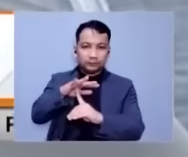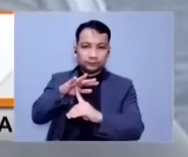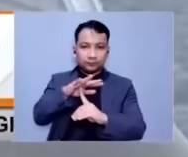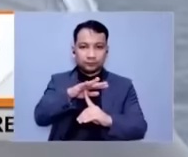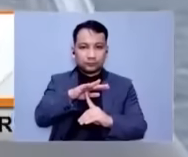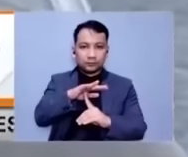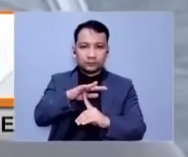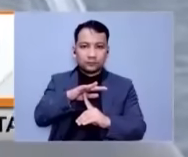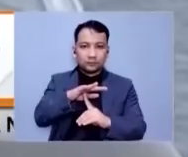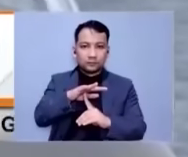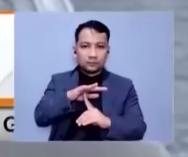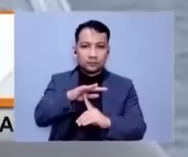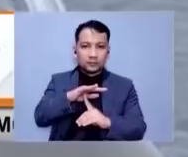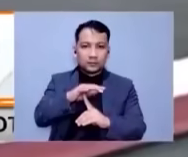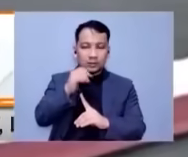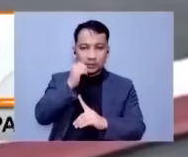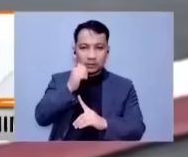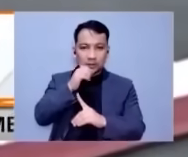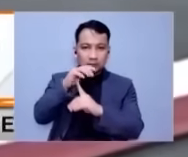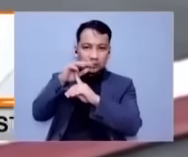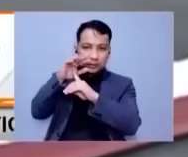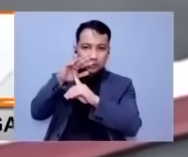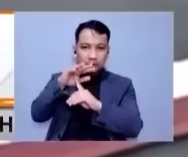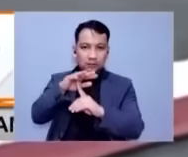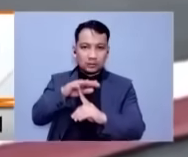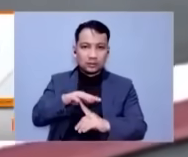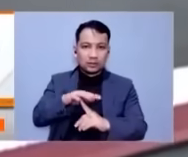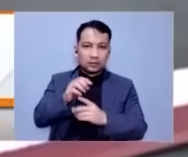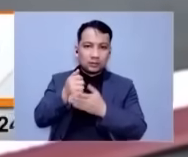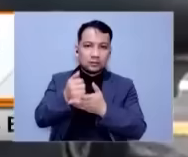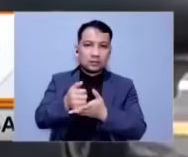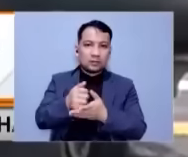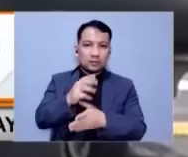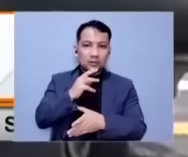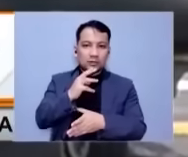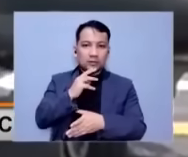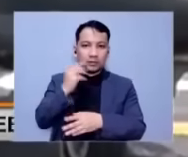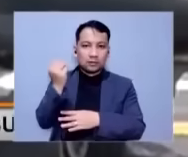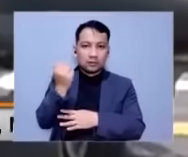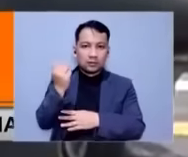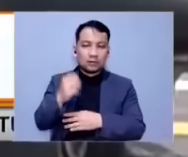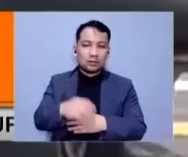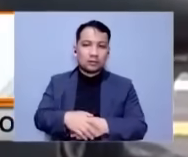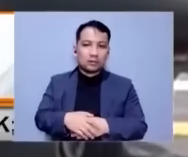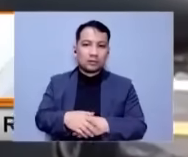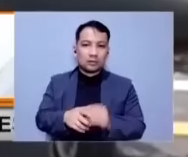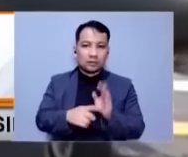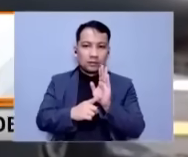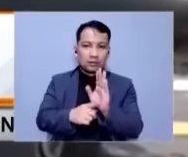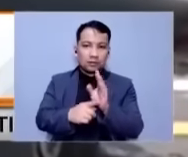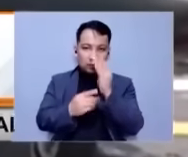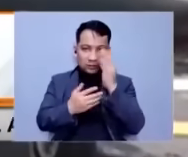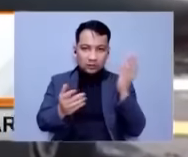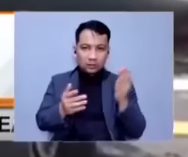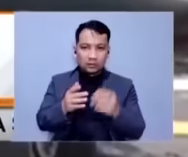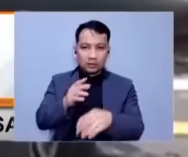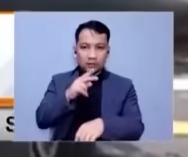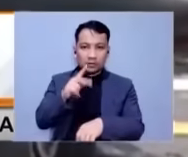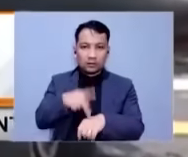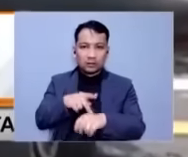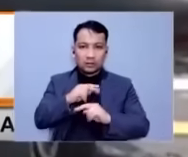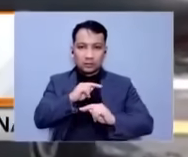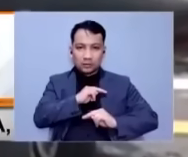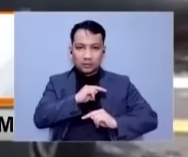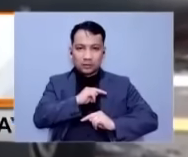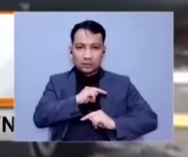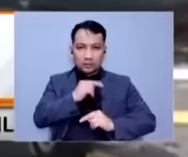Pinay. Ang onboard ship landing, malaking tulong daw sa water emergencies. Nagpakitang gilas din ang ilang Philippine Navy personnel sa monitoring